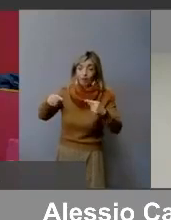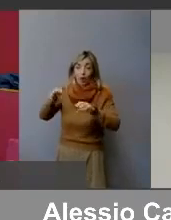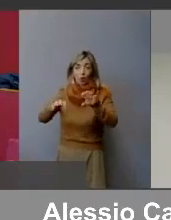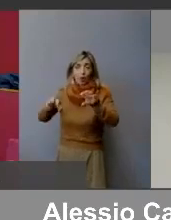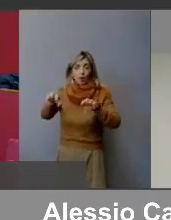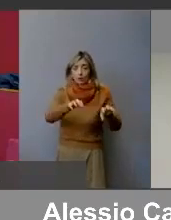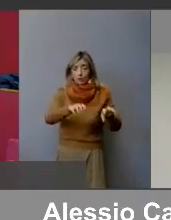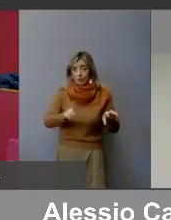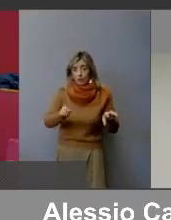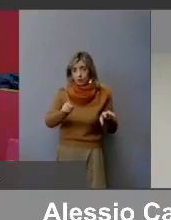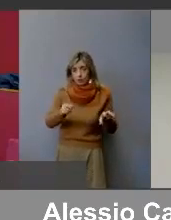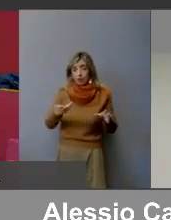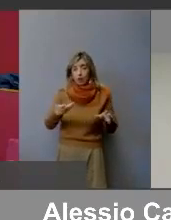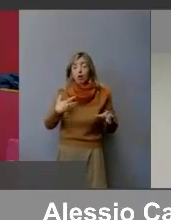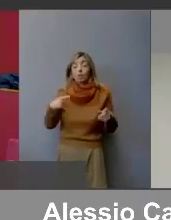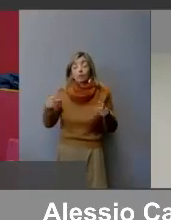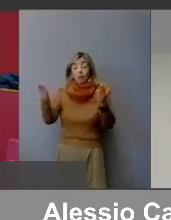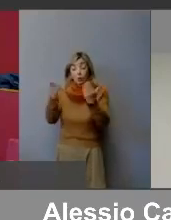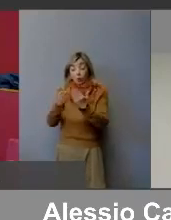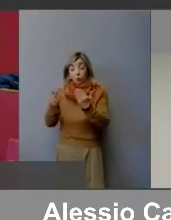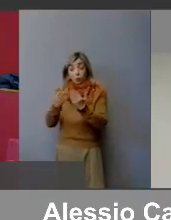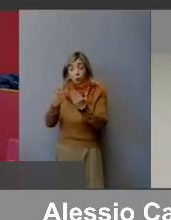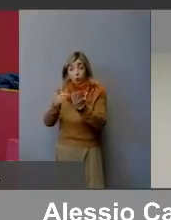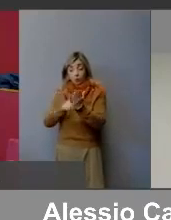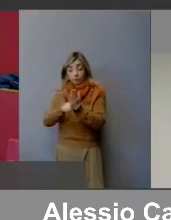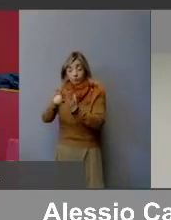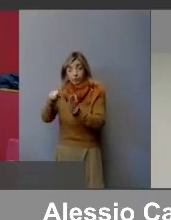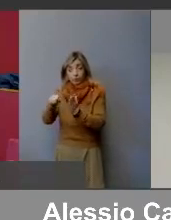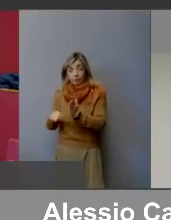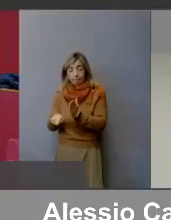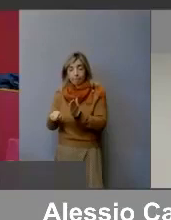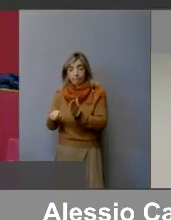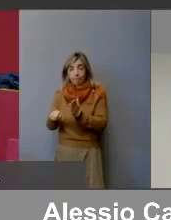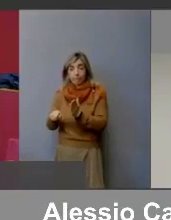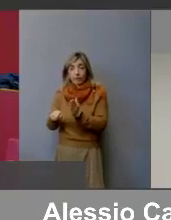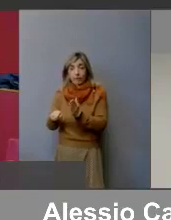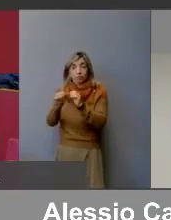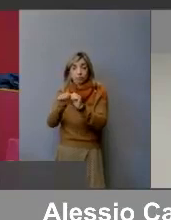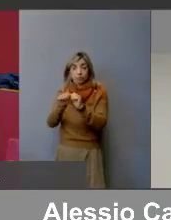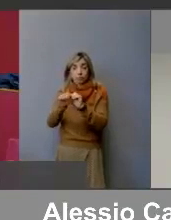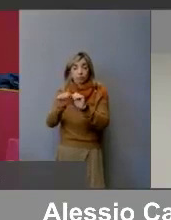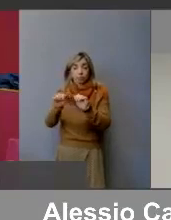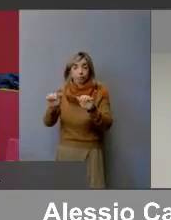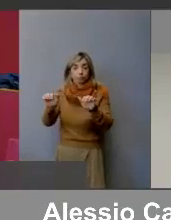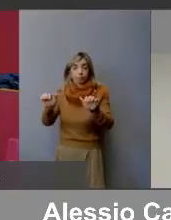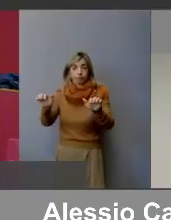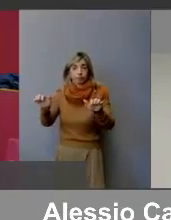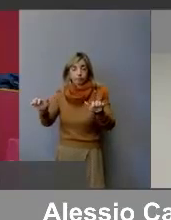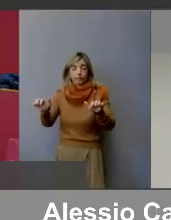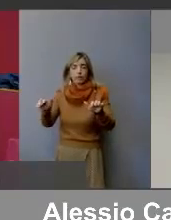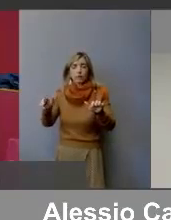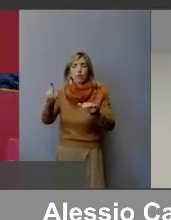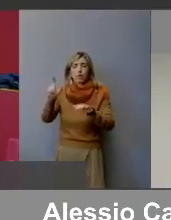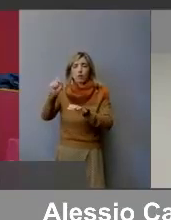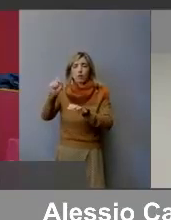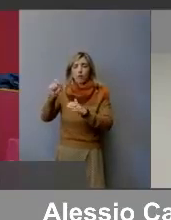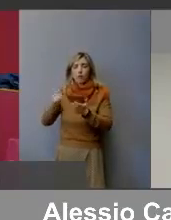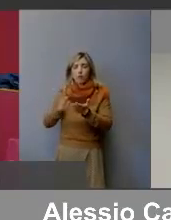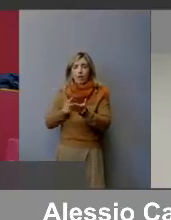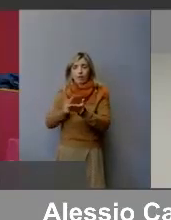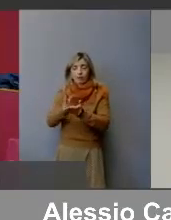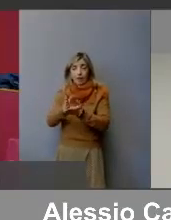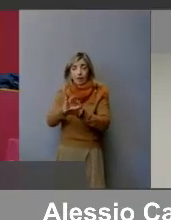opposta lo studio peraltro che distribuito nel corso di vent'anni sono dati che vanno dal 2009 al